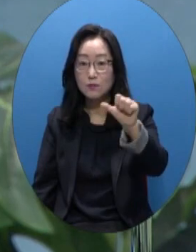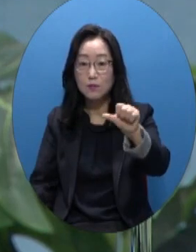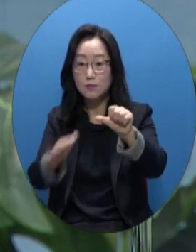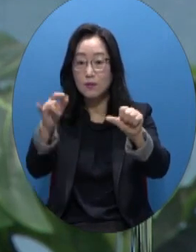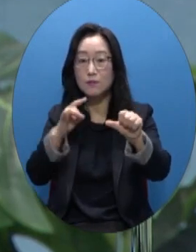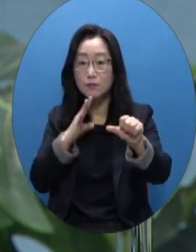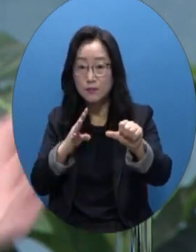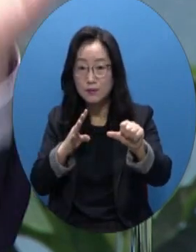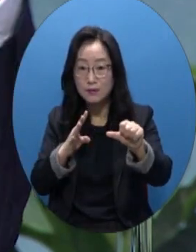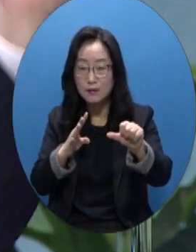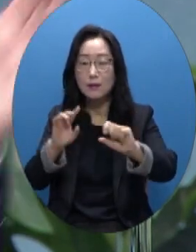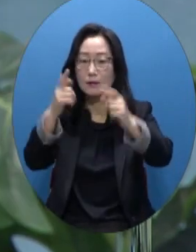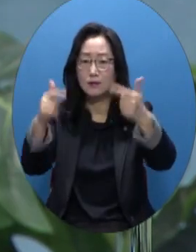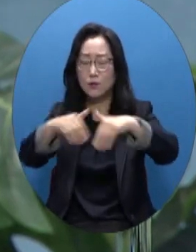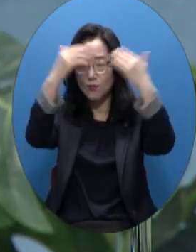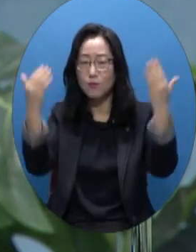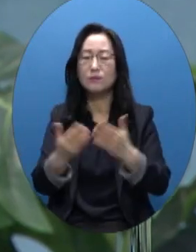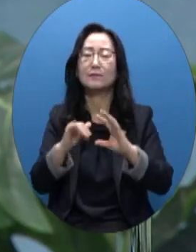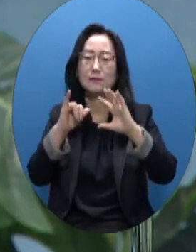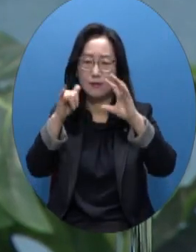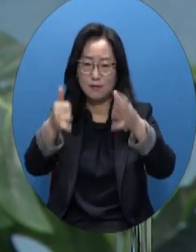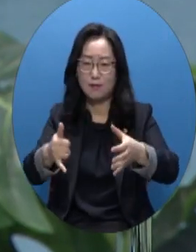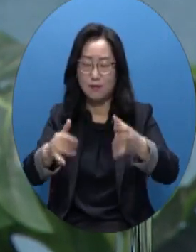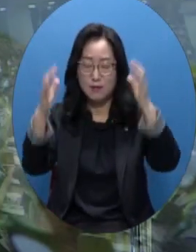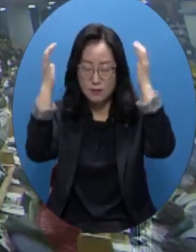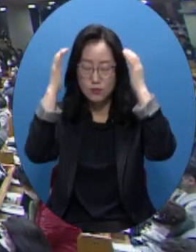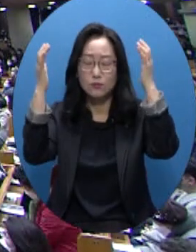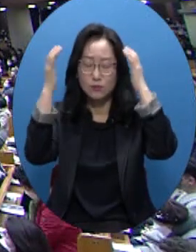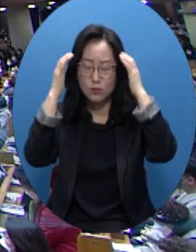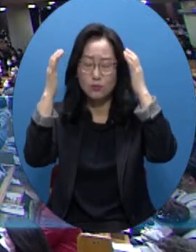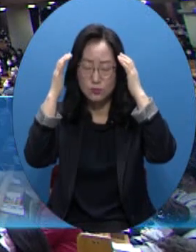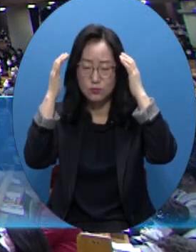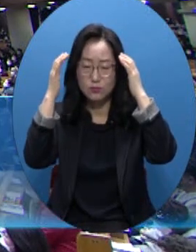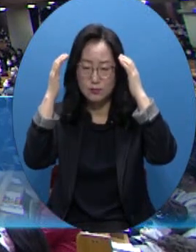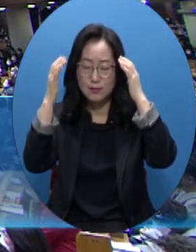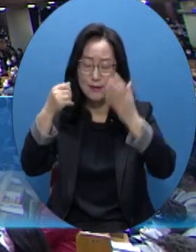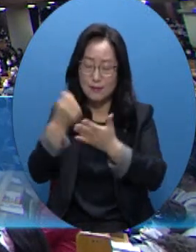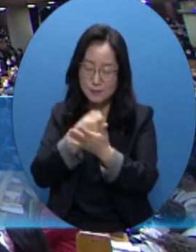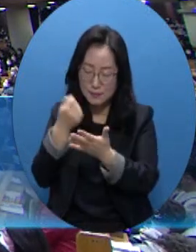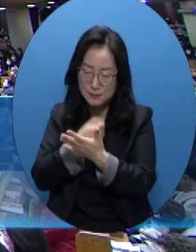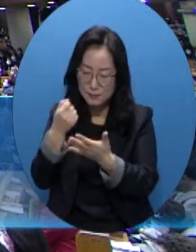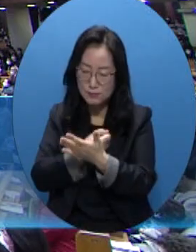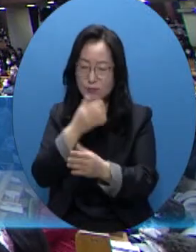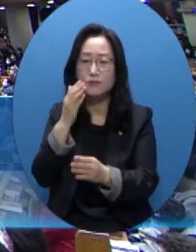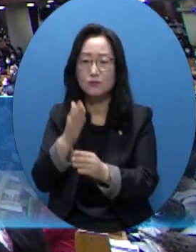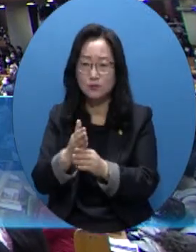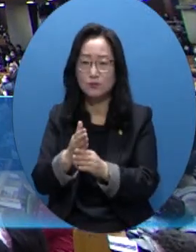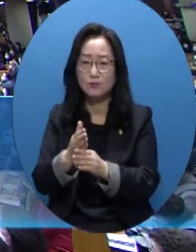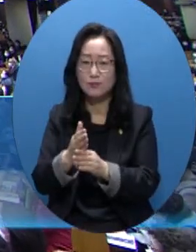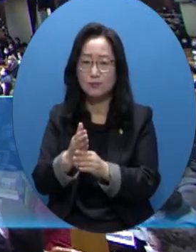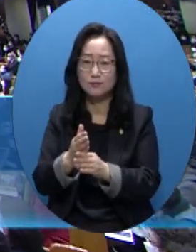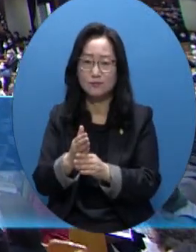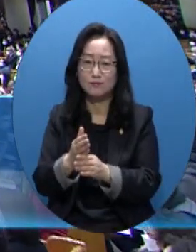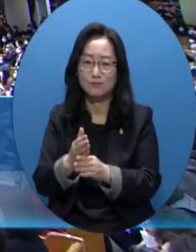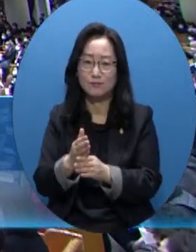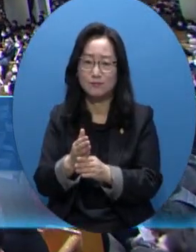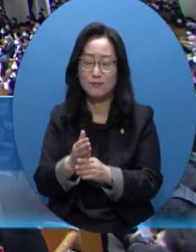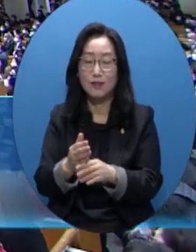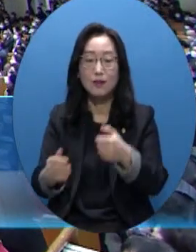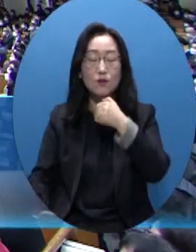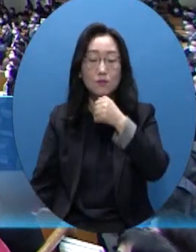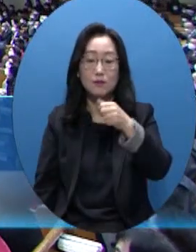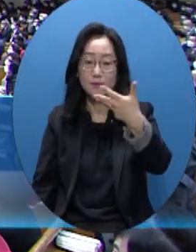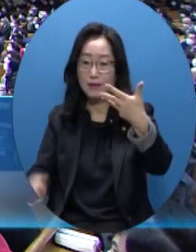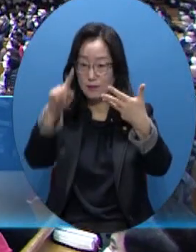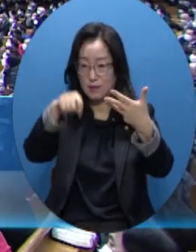아닙니다 온 세계가 지금 고통 가운데 탄식을 하며 살아가고 있습니다 넘어서